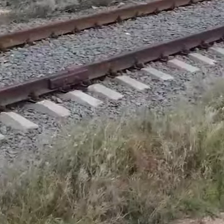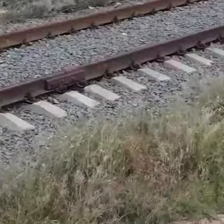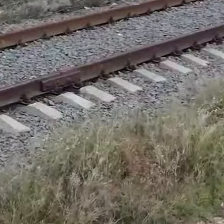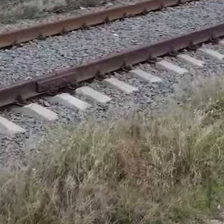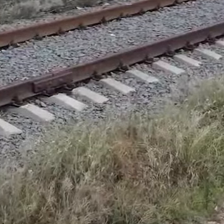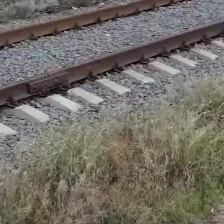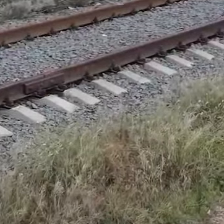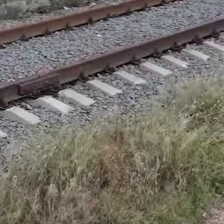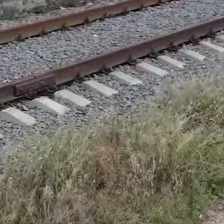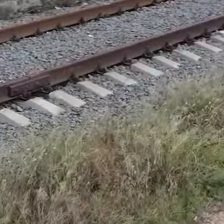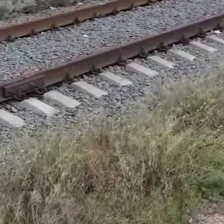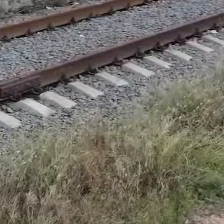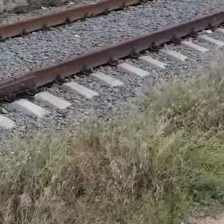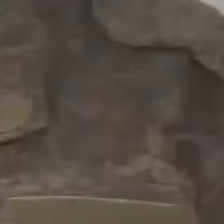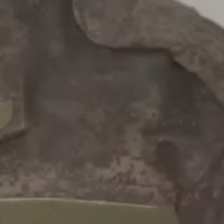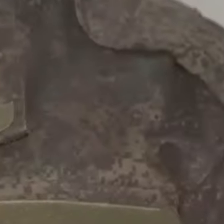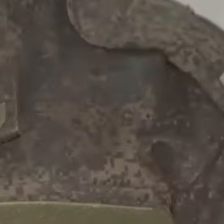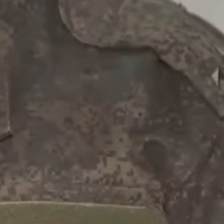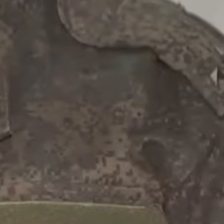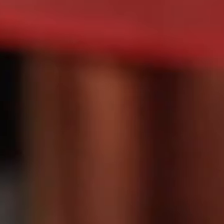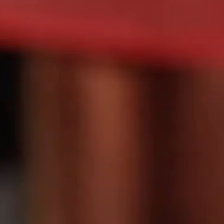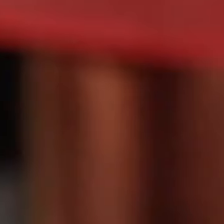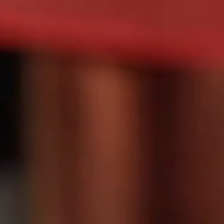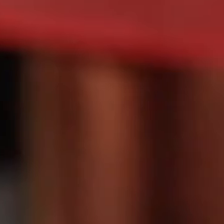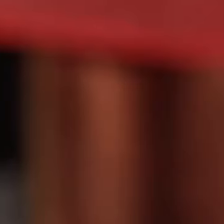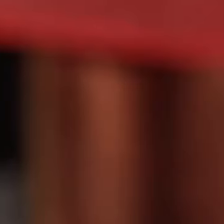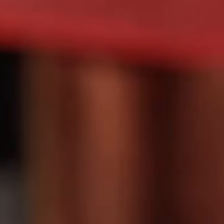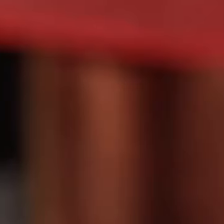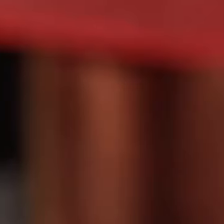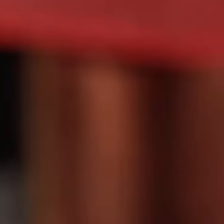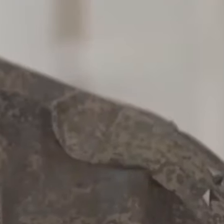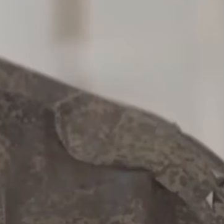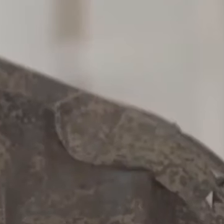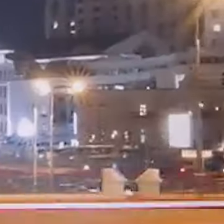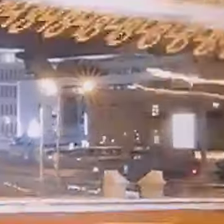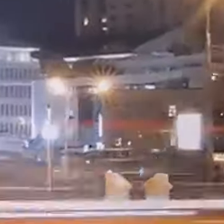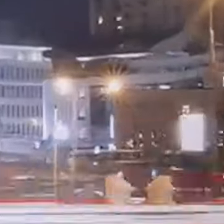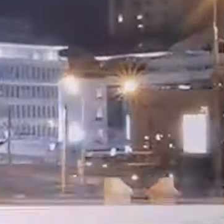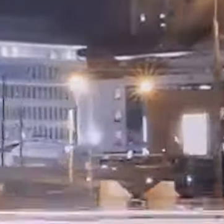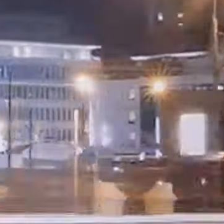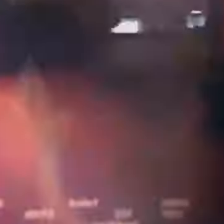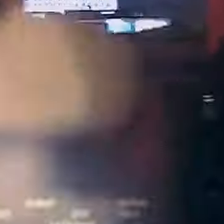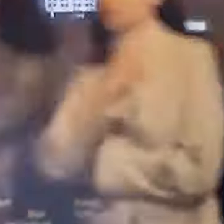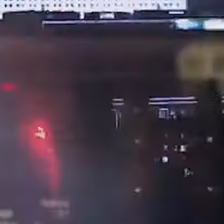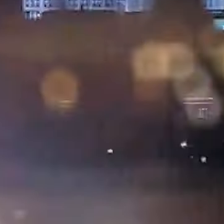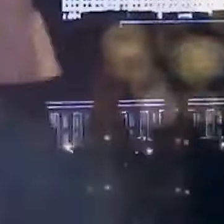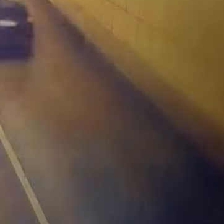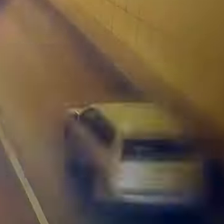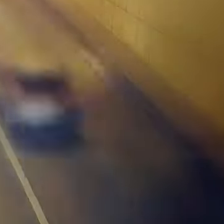ответами и об этой войне. Некоторые берут в бой томаты, свинец, снег.